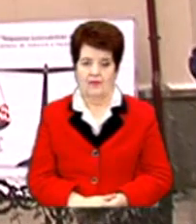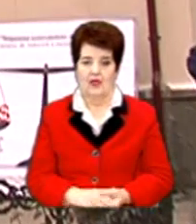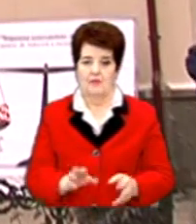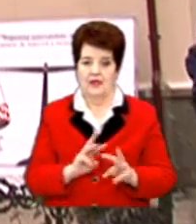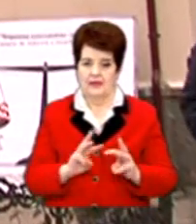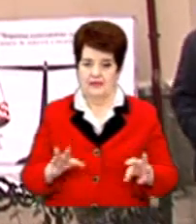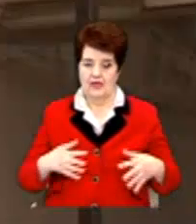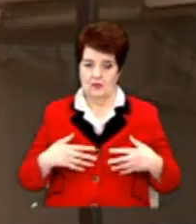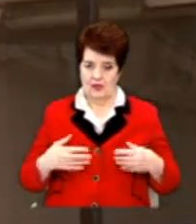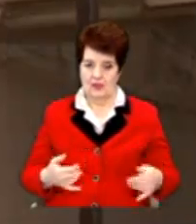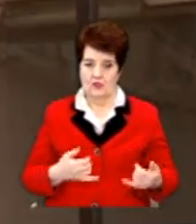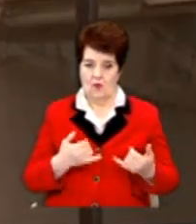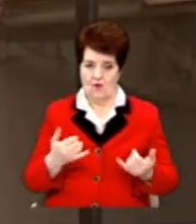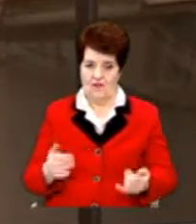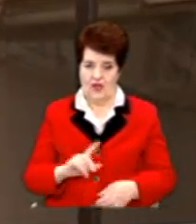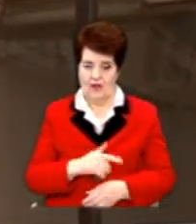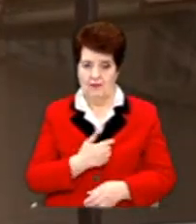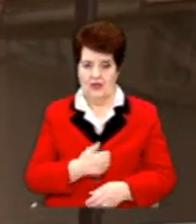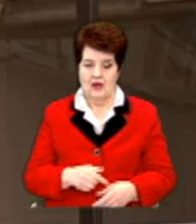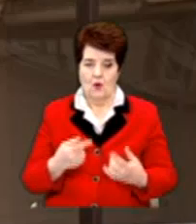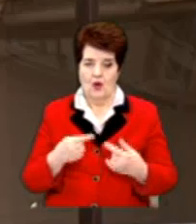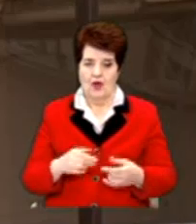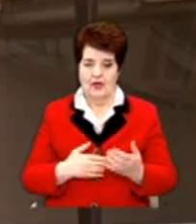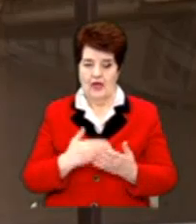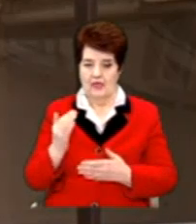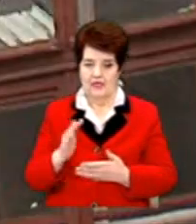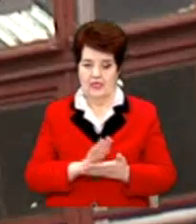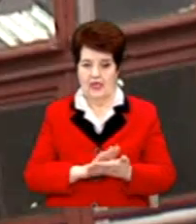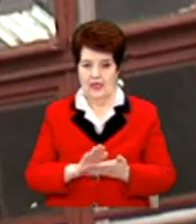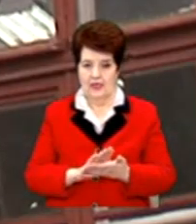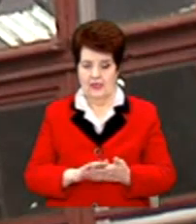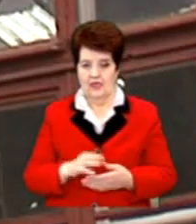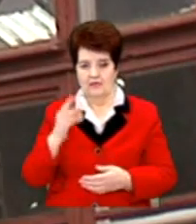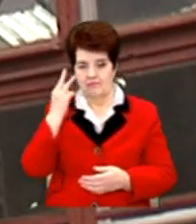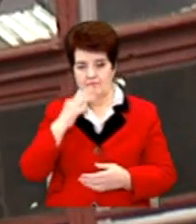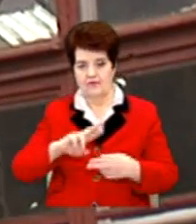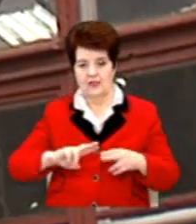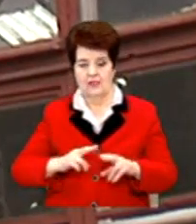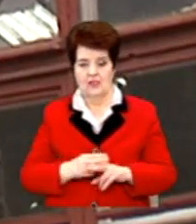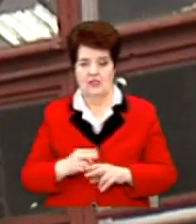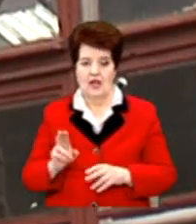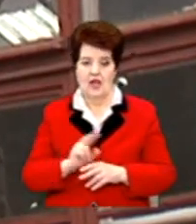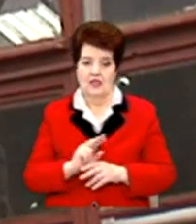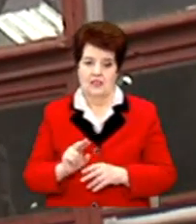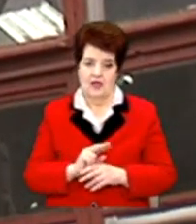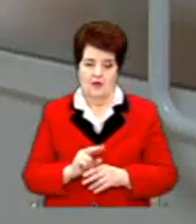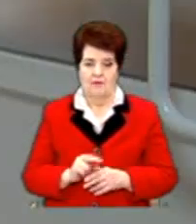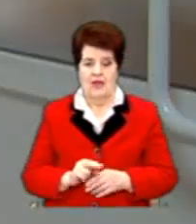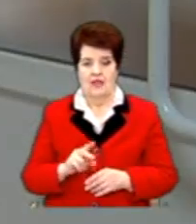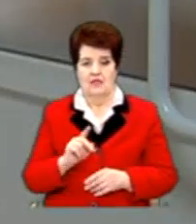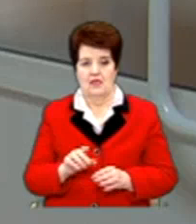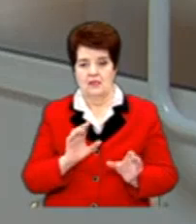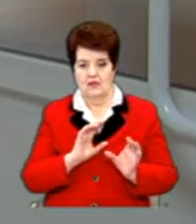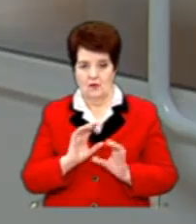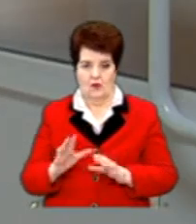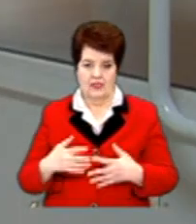Ministerul Sănătății vrea să ofere servicii medicale de înaltă calitate prin tehnologii moderne de diagnostic și tratament. De aceea, pe baza